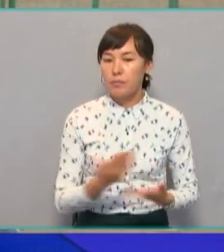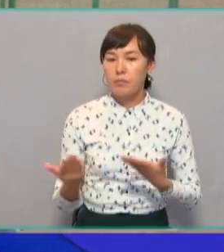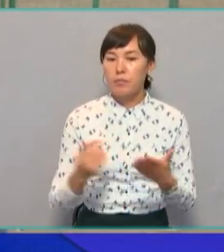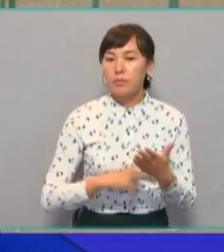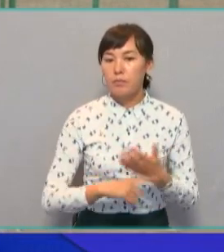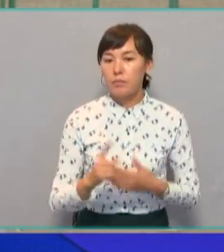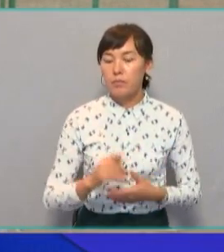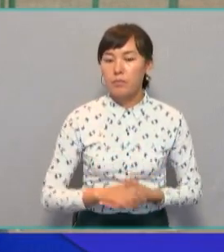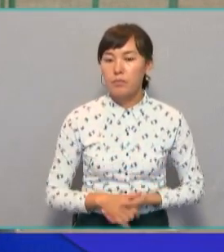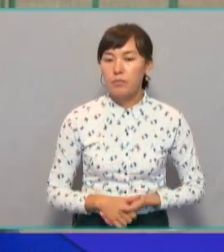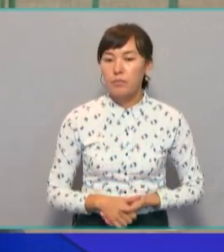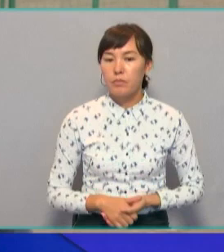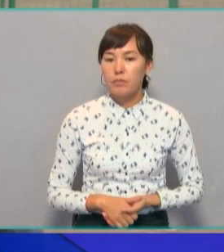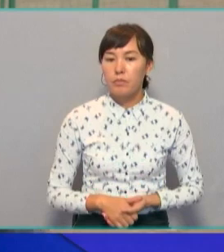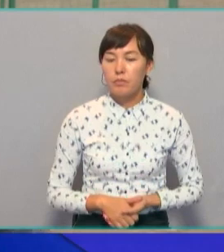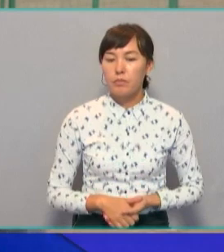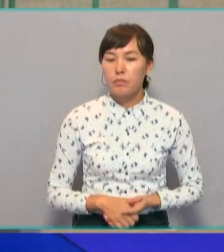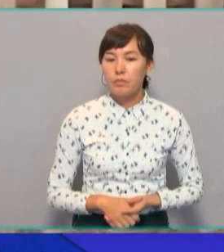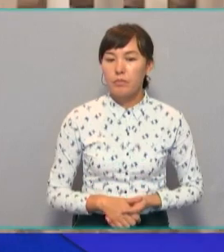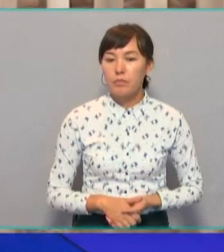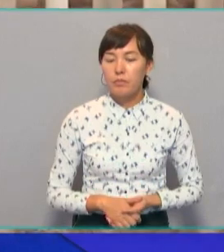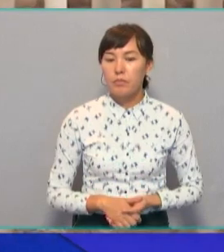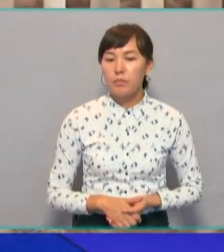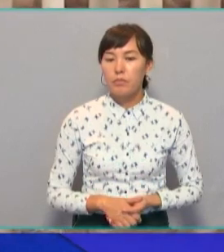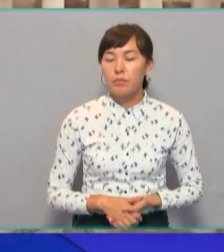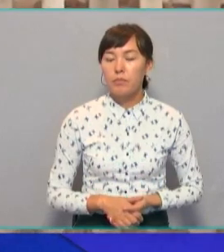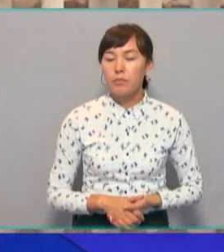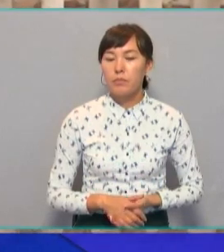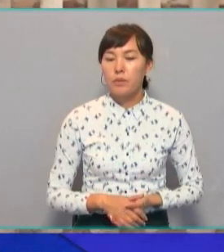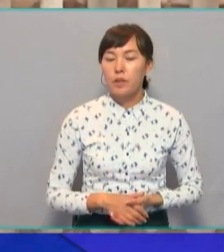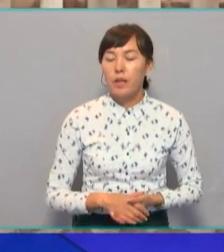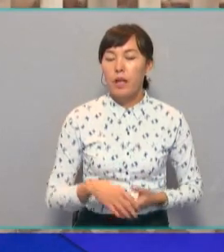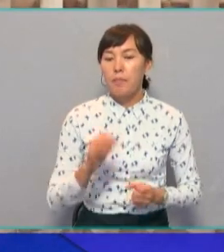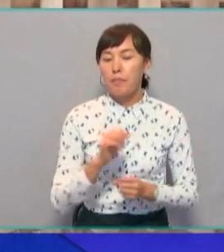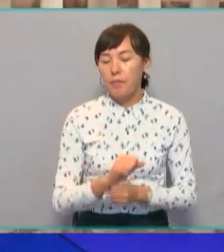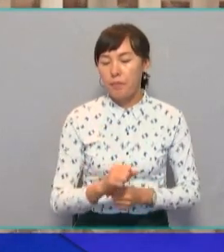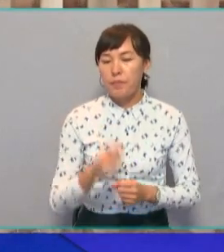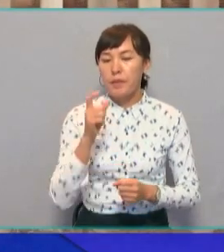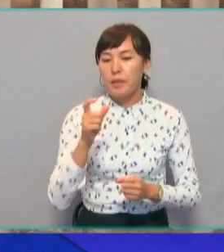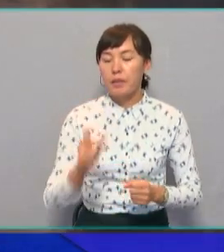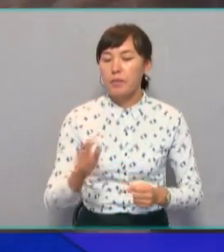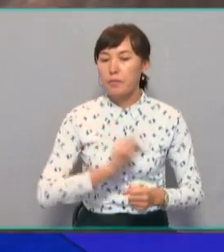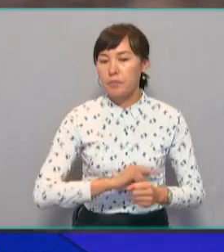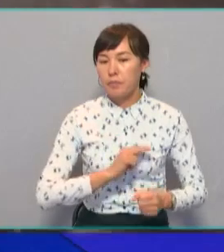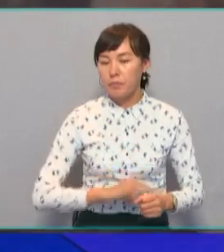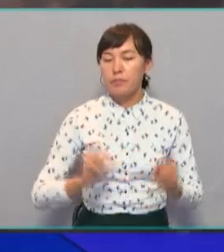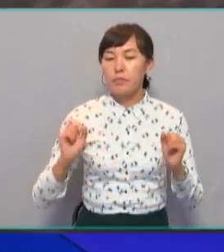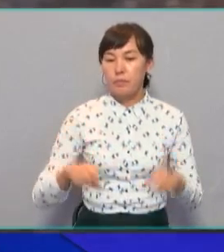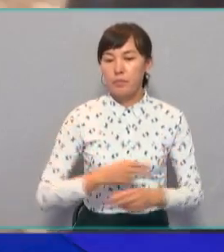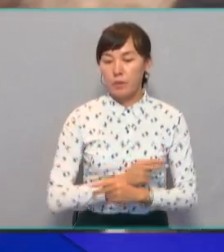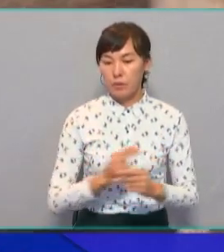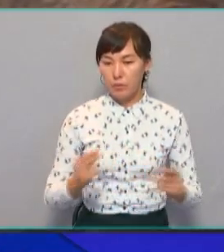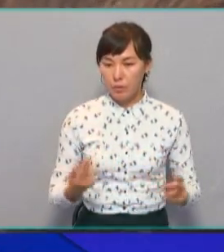атқан ретін бар, сол шарамен жүрміз. Қожалықтың материалдық базасы да ғалымдардың жұмыс істеуіне толық мүмкіндік